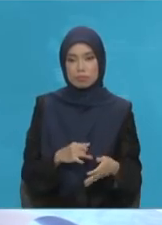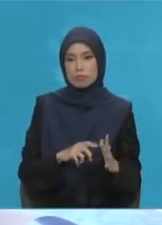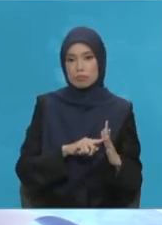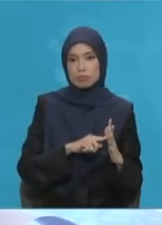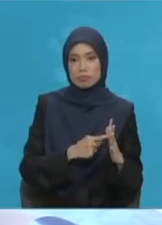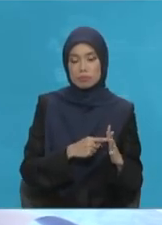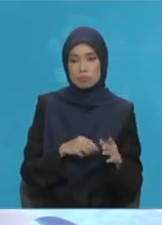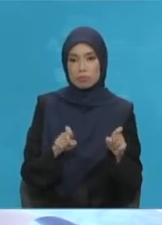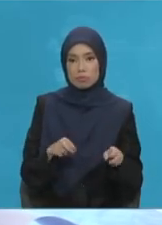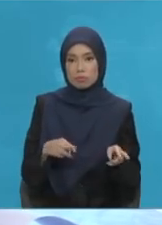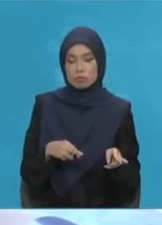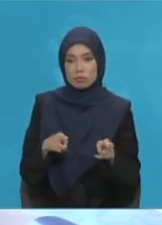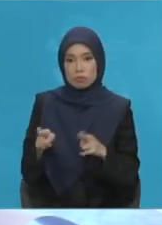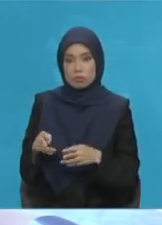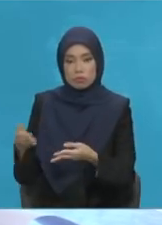dimudahkan